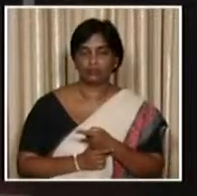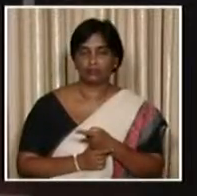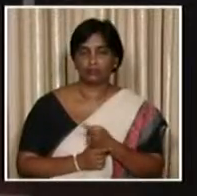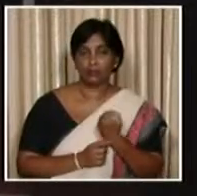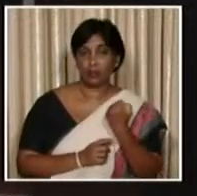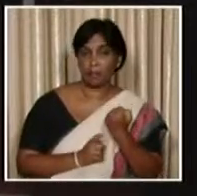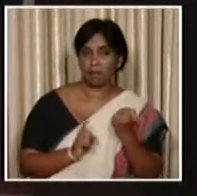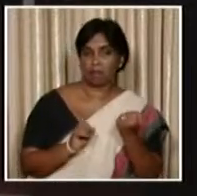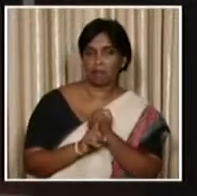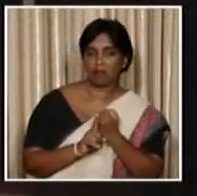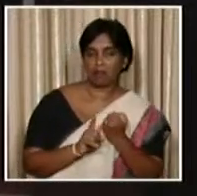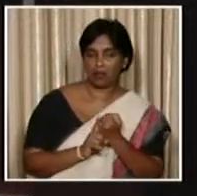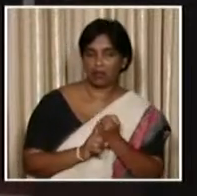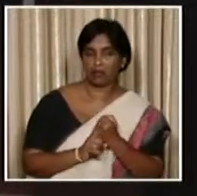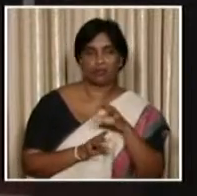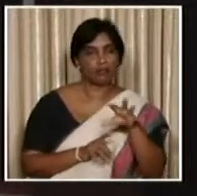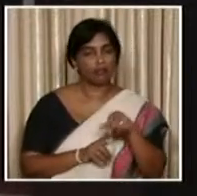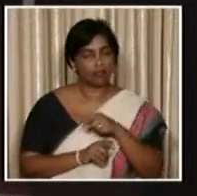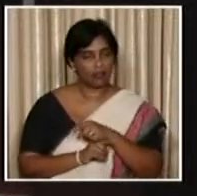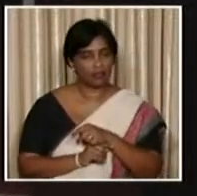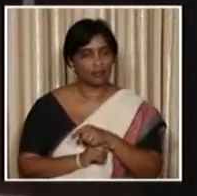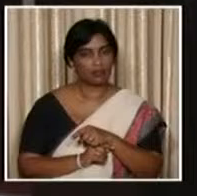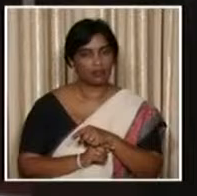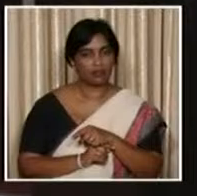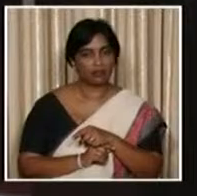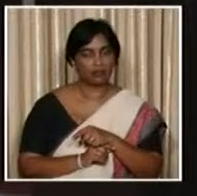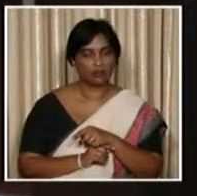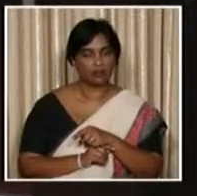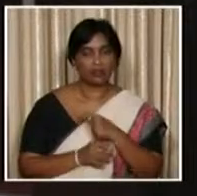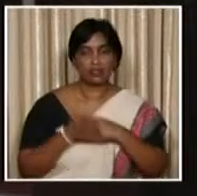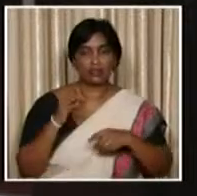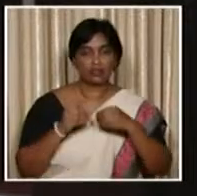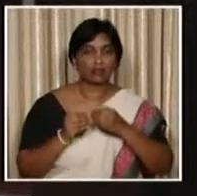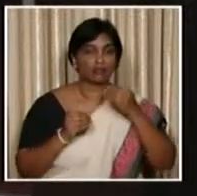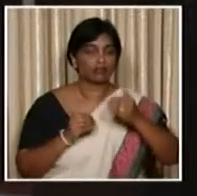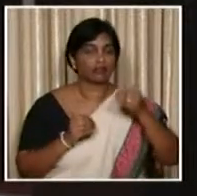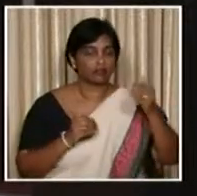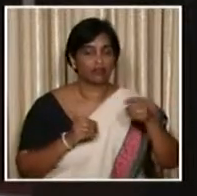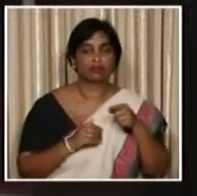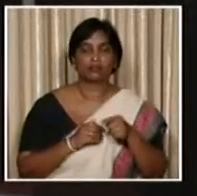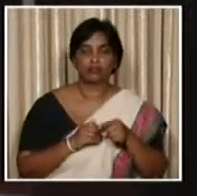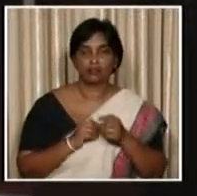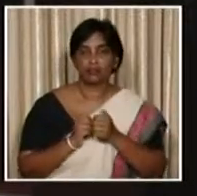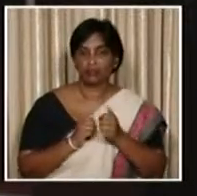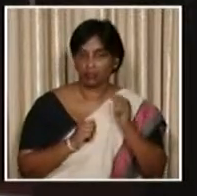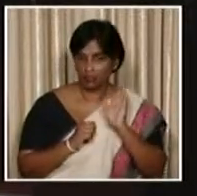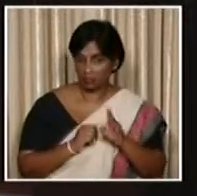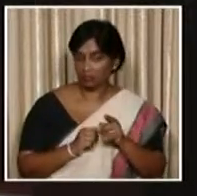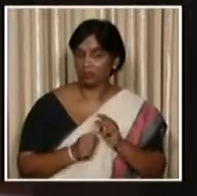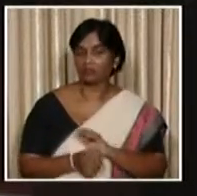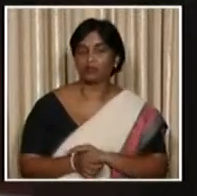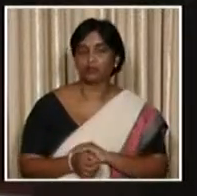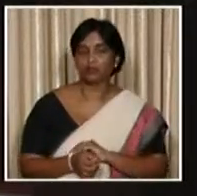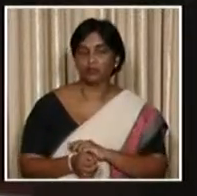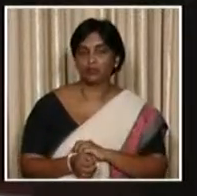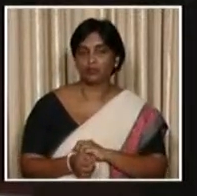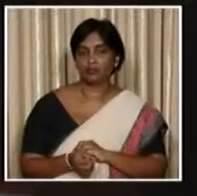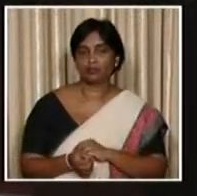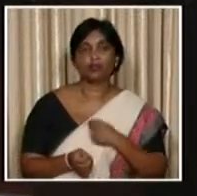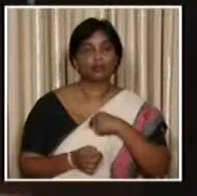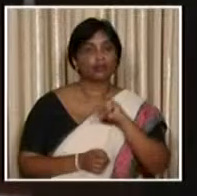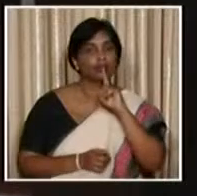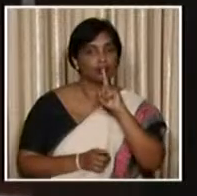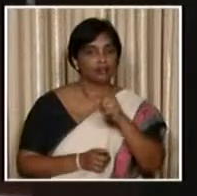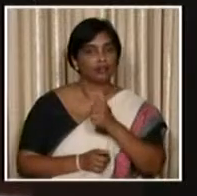ඔබතුමාගේ බලපෑම උපයෝගී කරගෙන ඡන්ද කල් දමන්නට කටයුතු කරලා තිබෙනවා. මම ඔබතුමාට